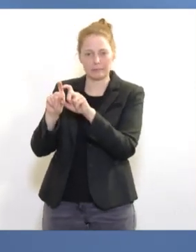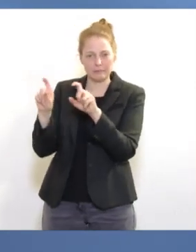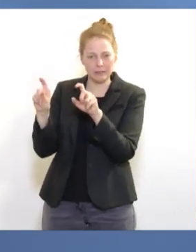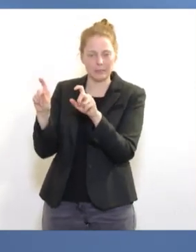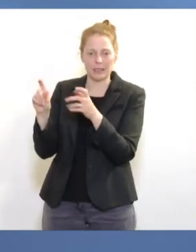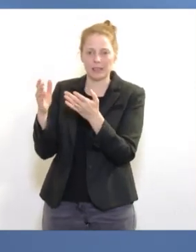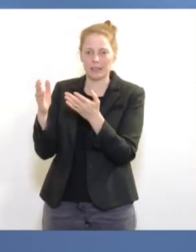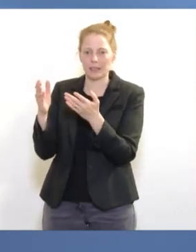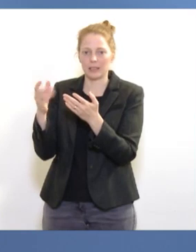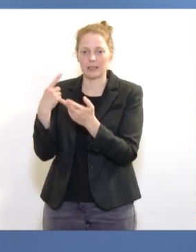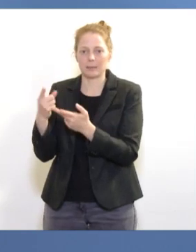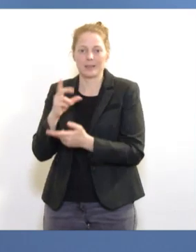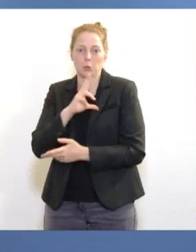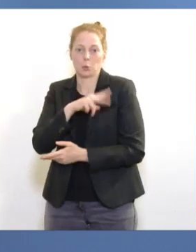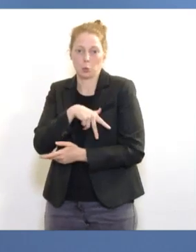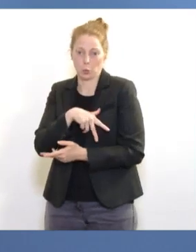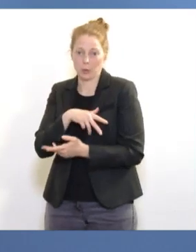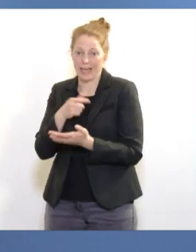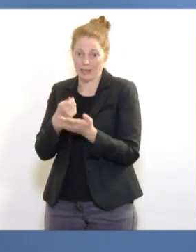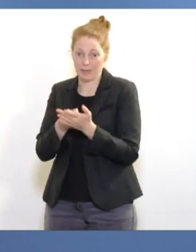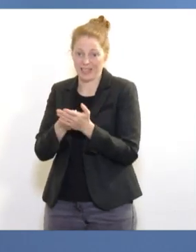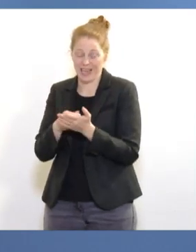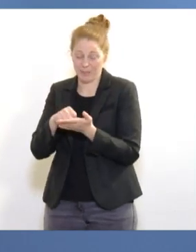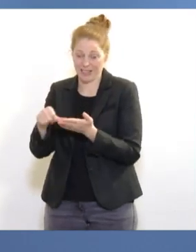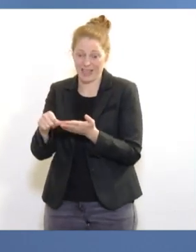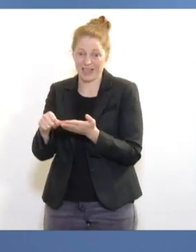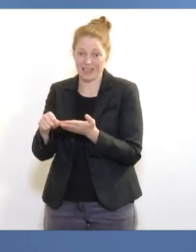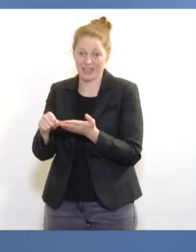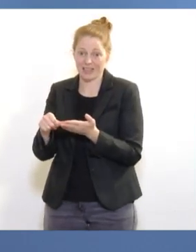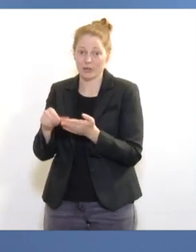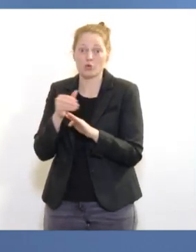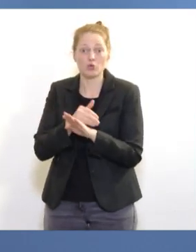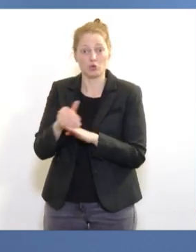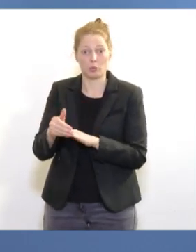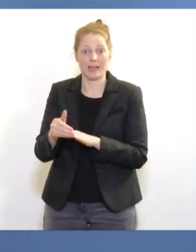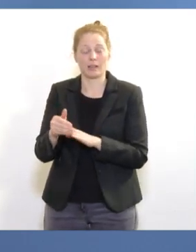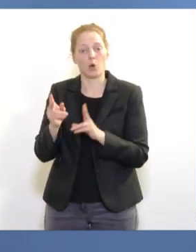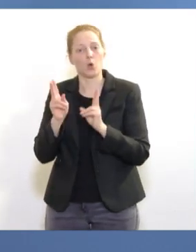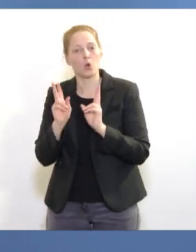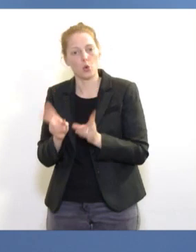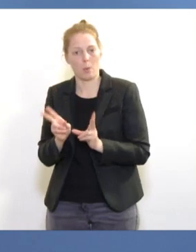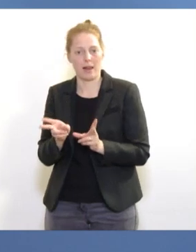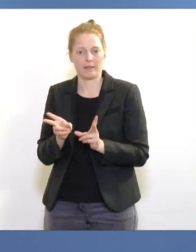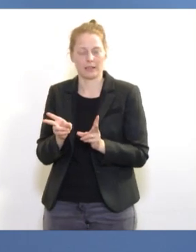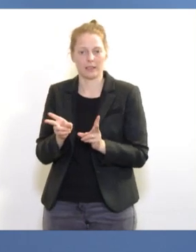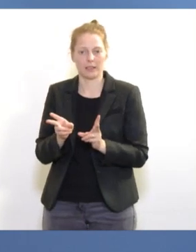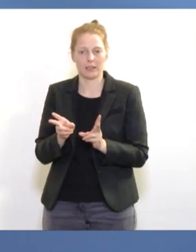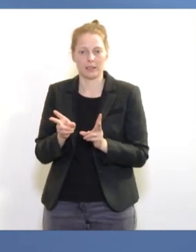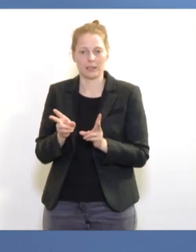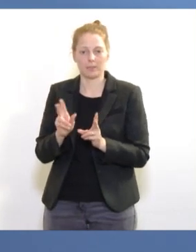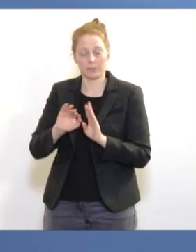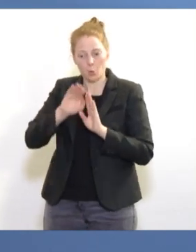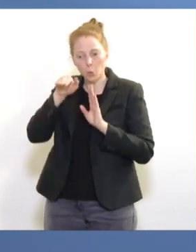bezahlen von ihren Chargesozialen umgeht. Normalerweise wäre es gängig Praxis, dass der